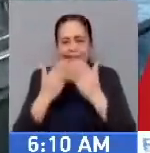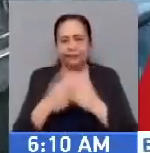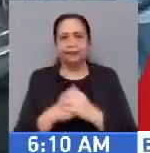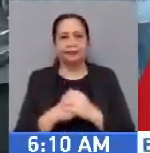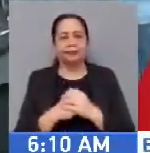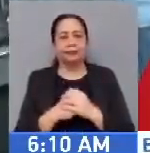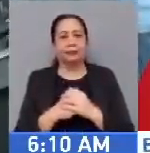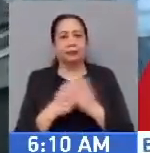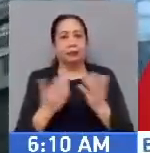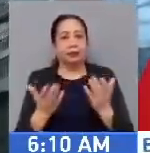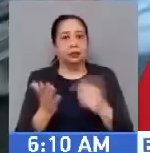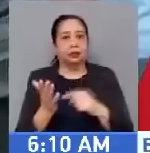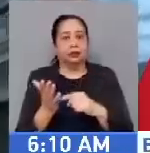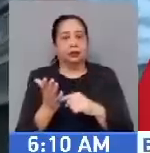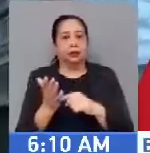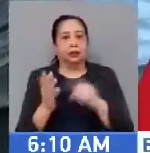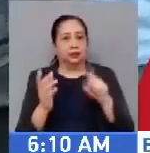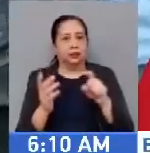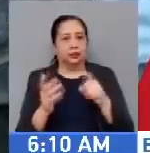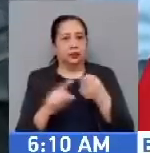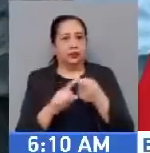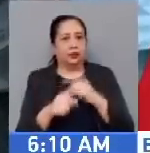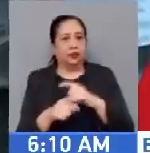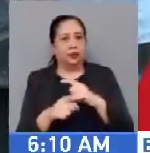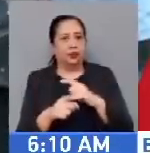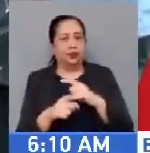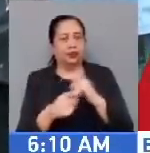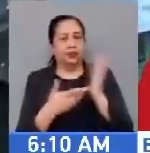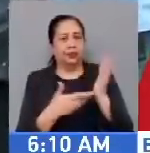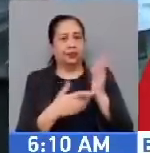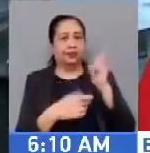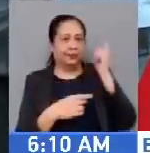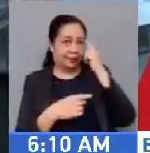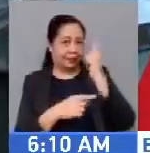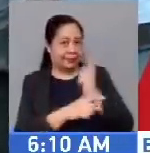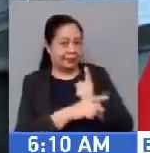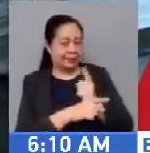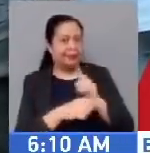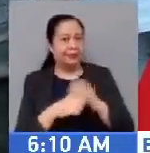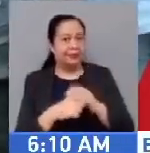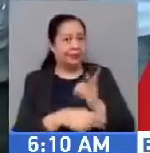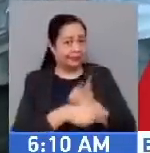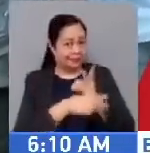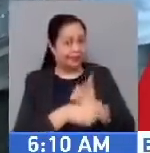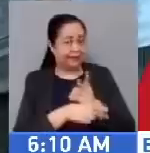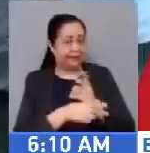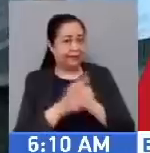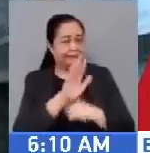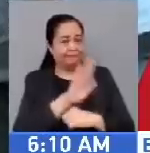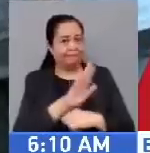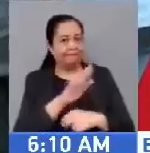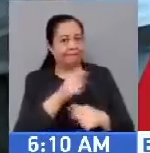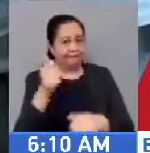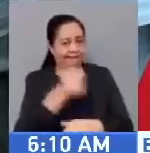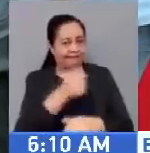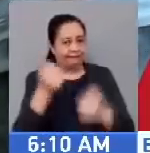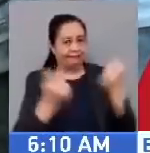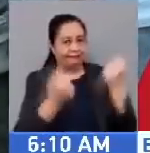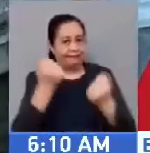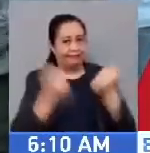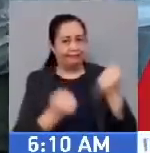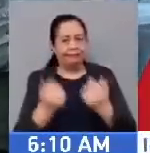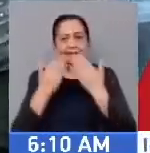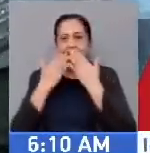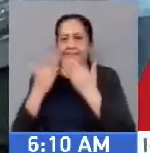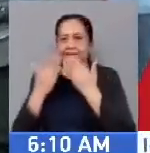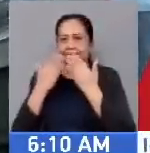yung supposedly manggagaling dapat sa pamahalaan po, ano? Opo. Mag-iingat po kayo sa inyo pong pamamasada po, ano? Maraming salamat po.